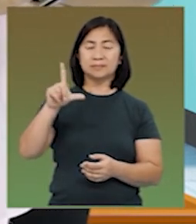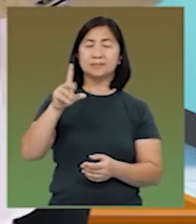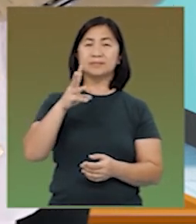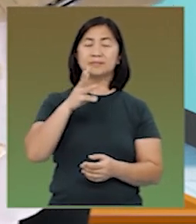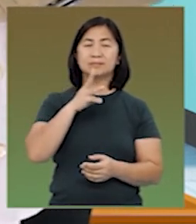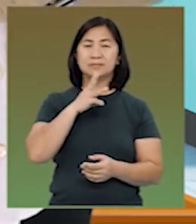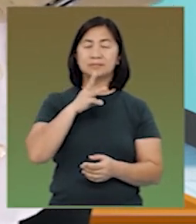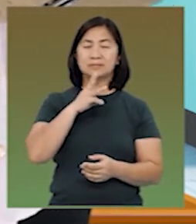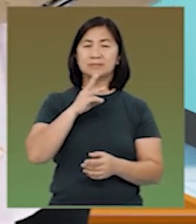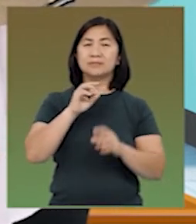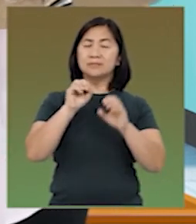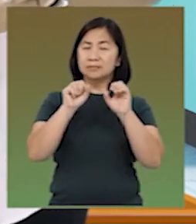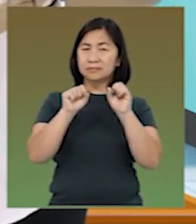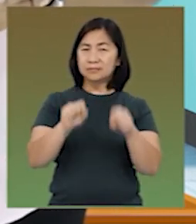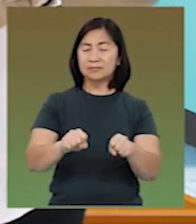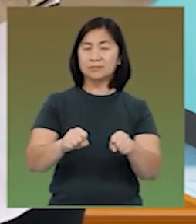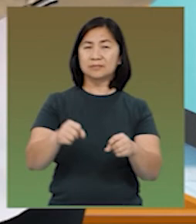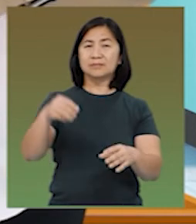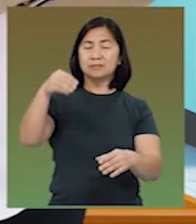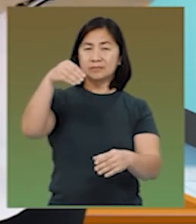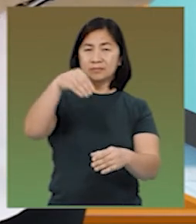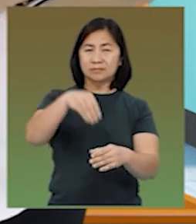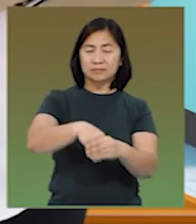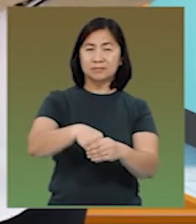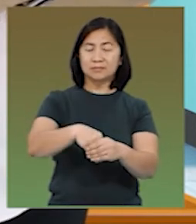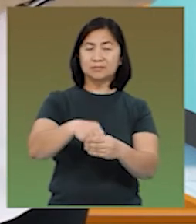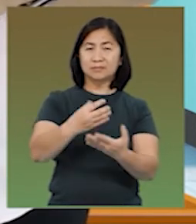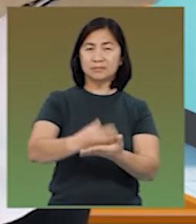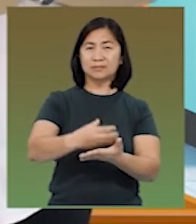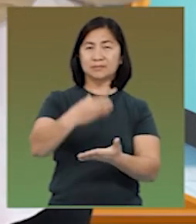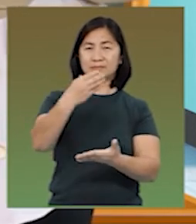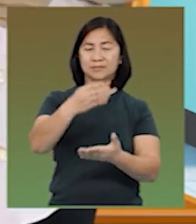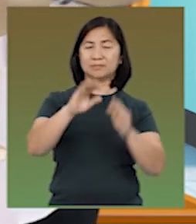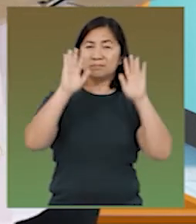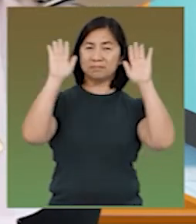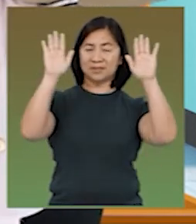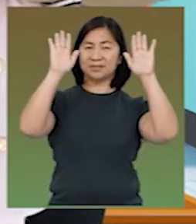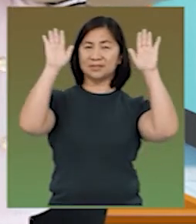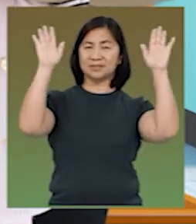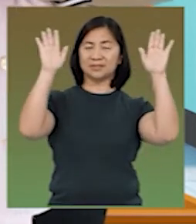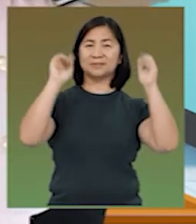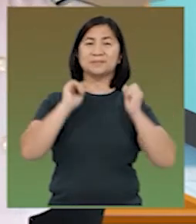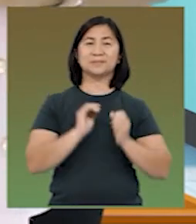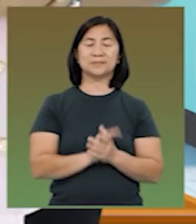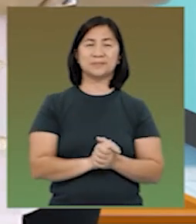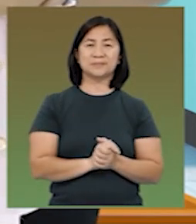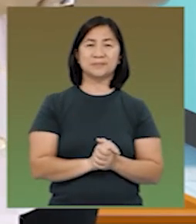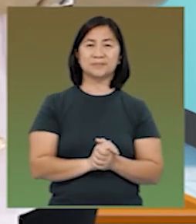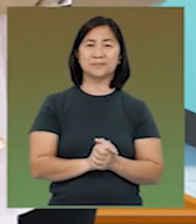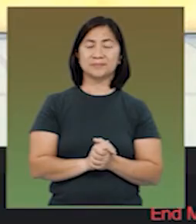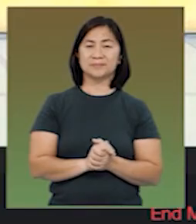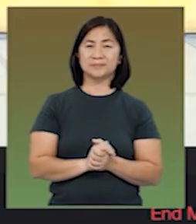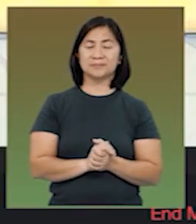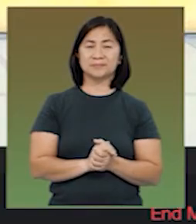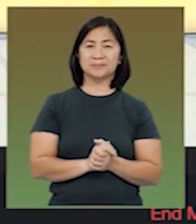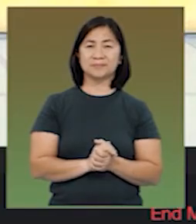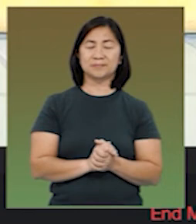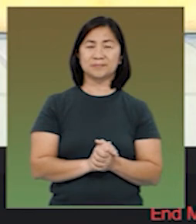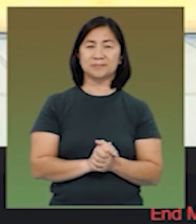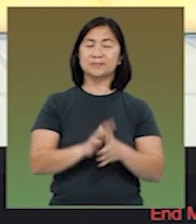7 liters ng tubig ang pwedeng ilagay sa lalagyan. Amazing!